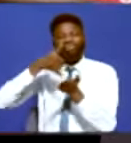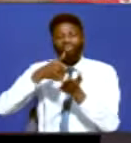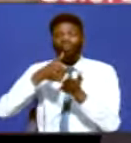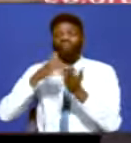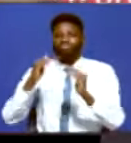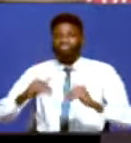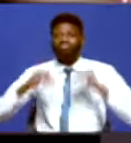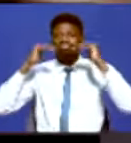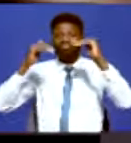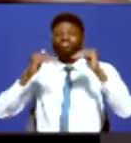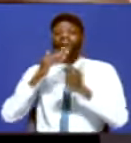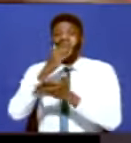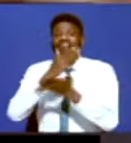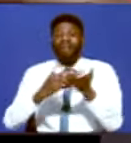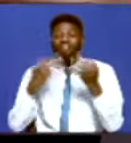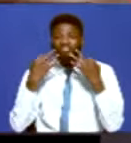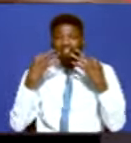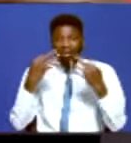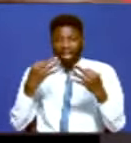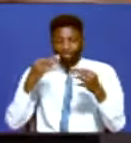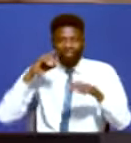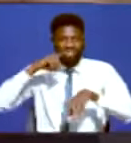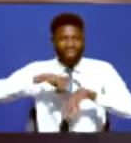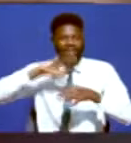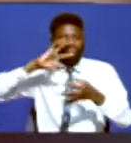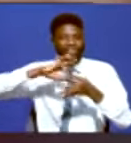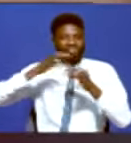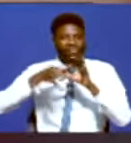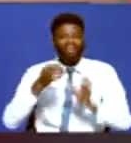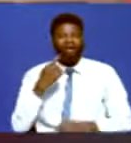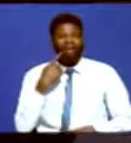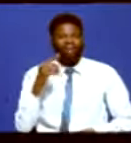100 kwenye michezo ya Olimpiki.